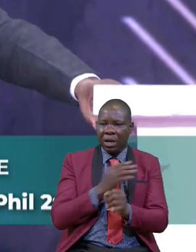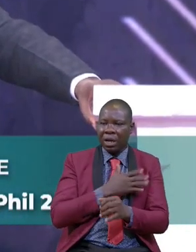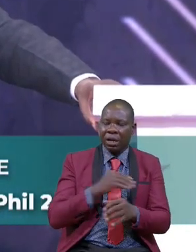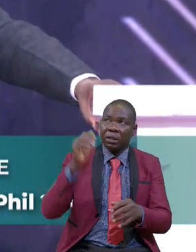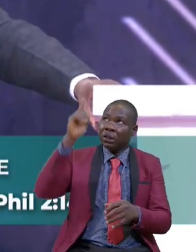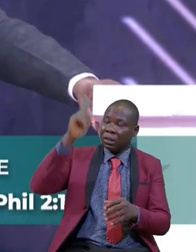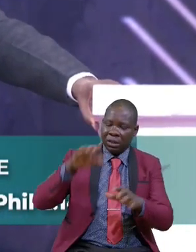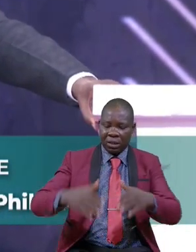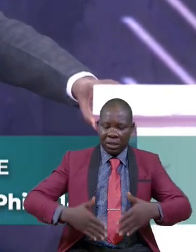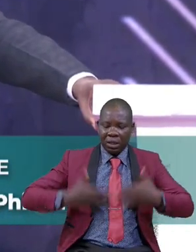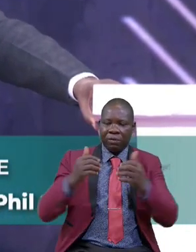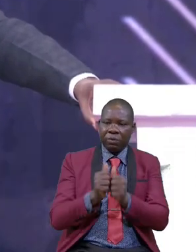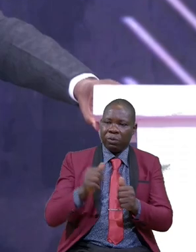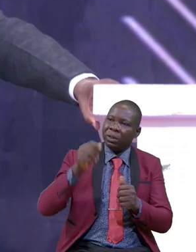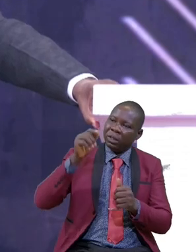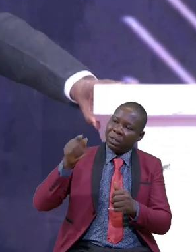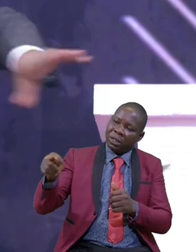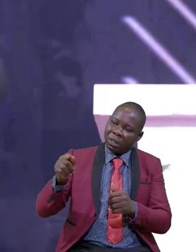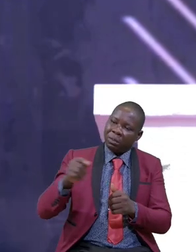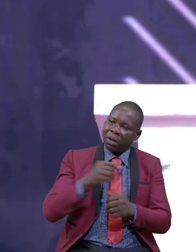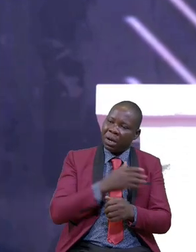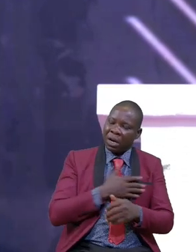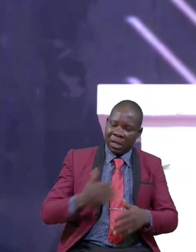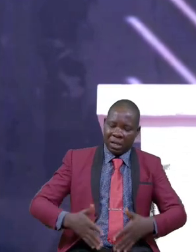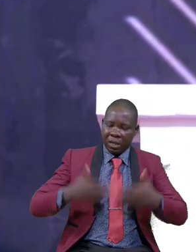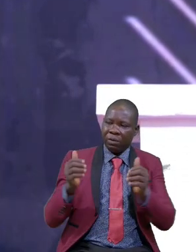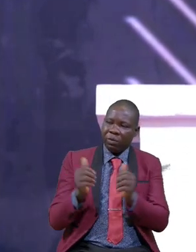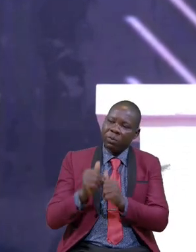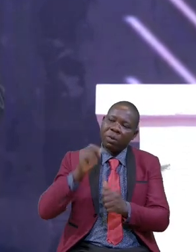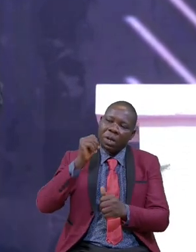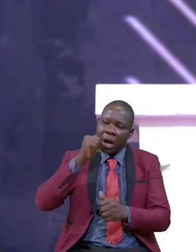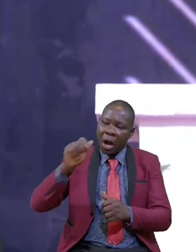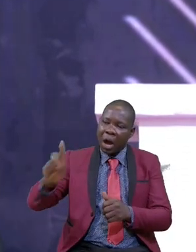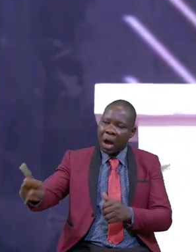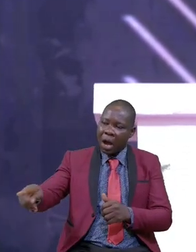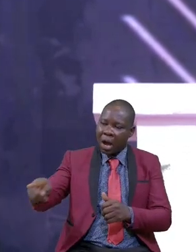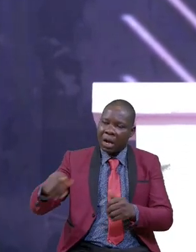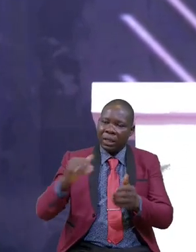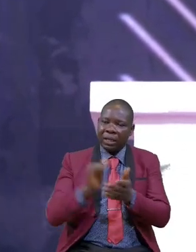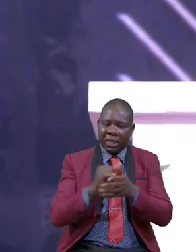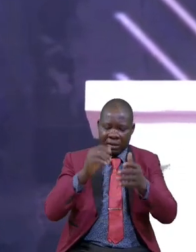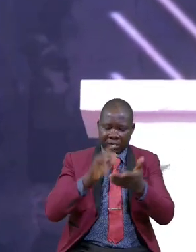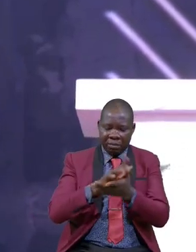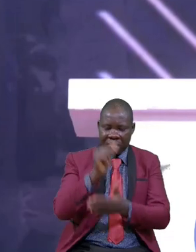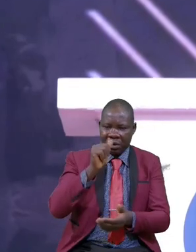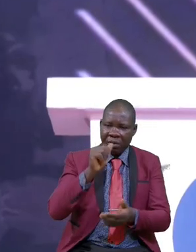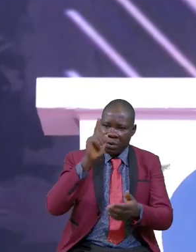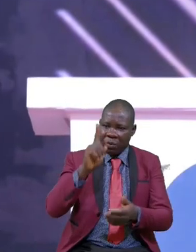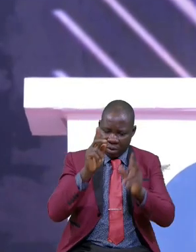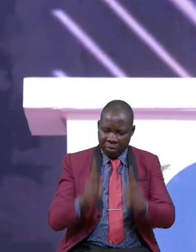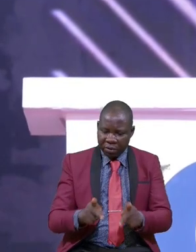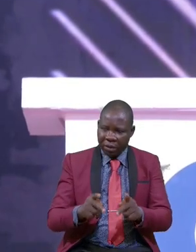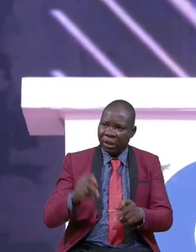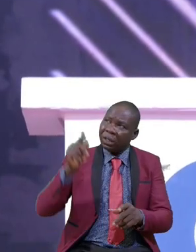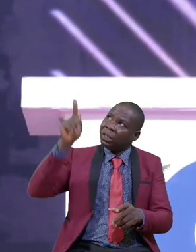croit, et il habite en elle, une personne qui croit, il peut le faire pour la famille, il habite parmi nous,